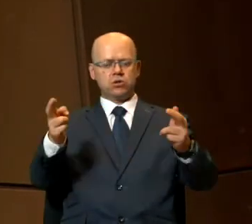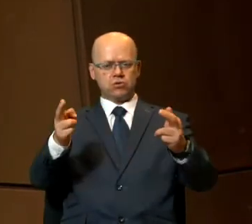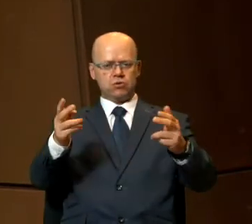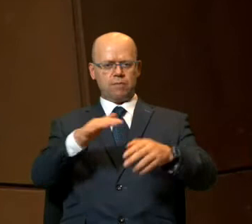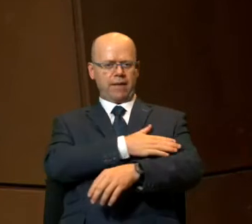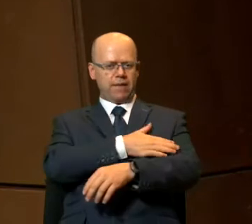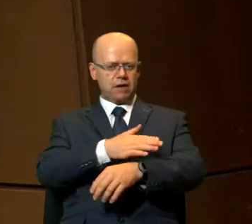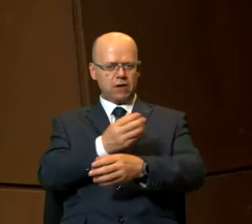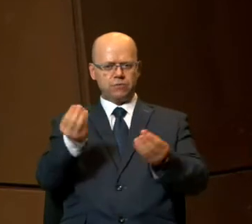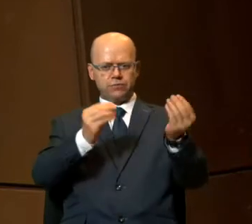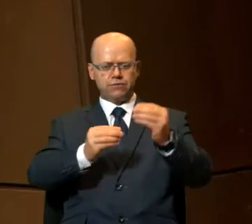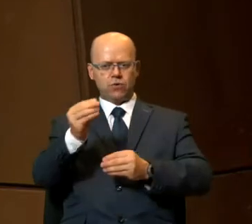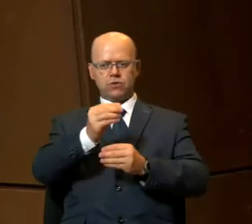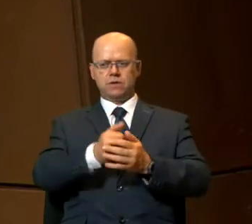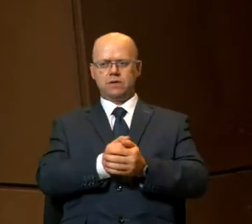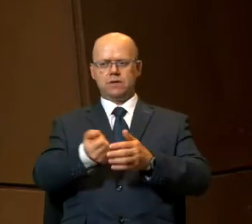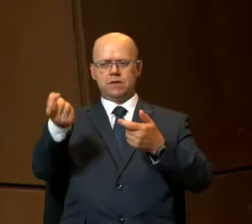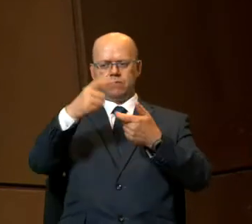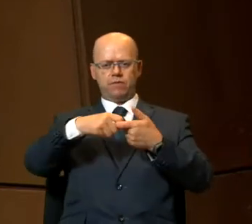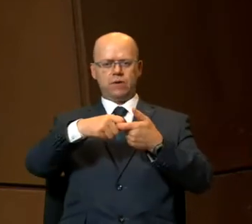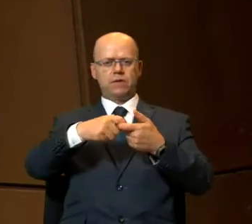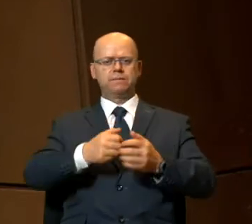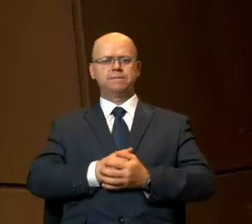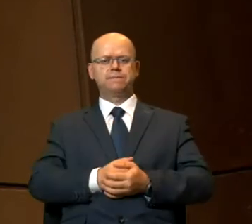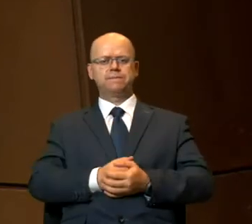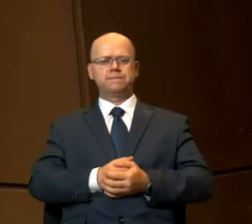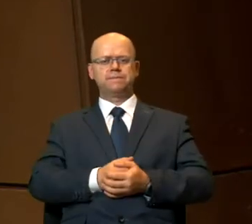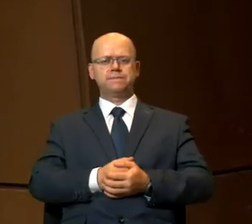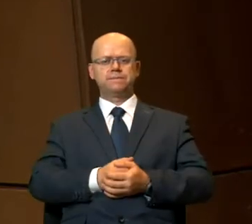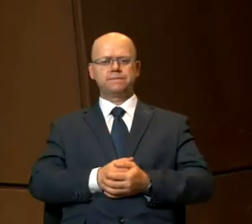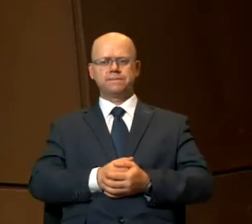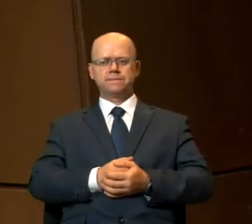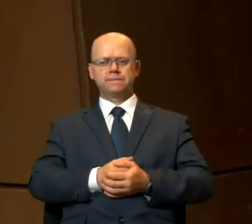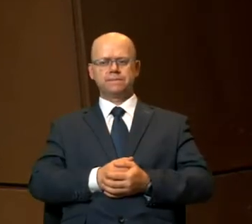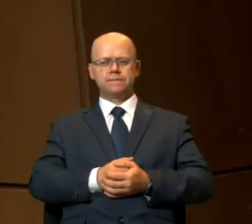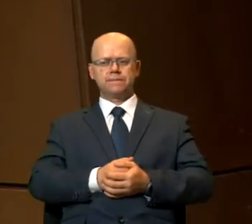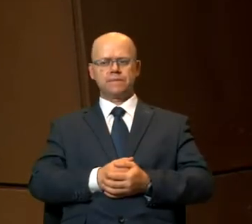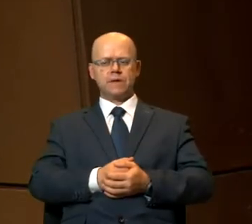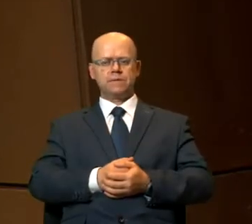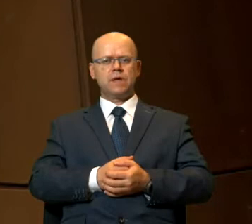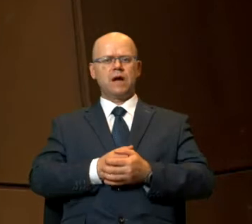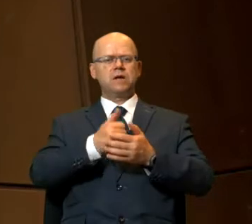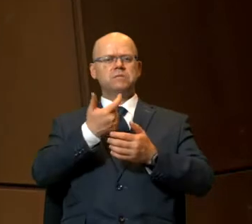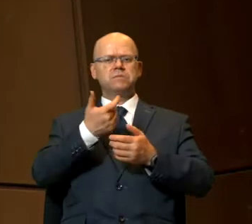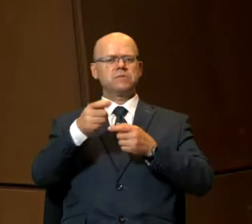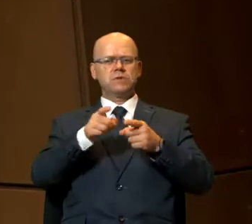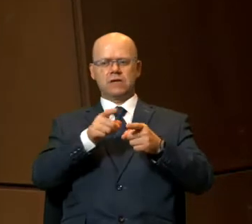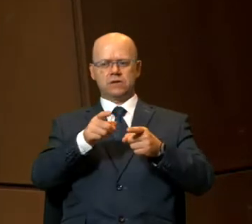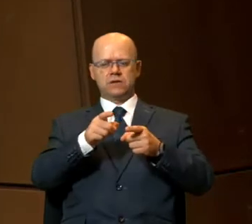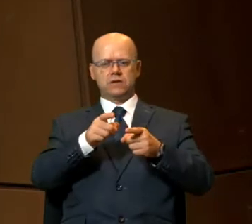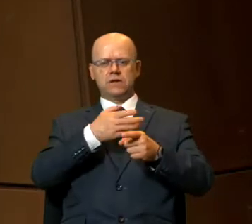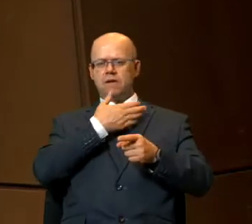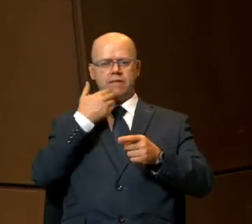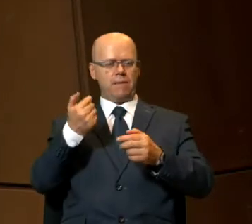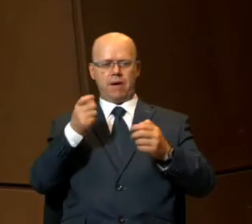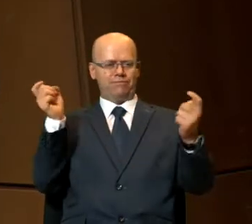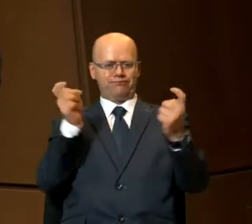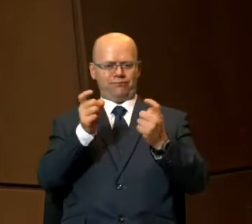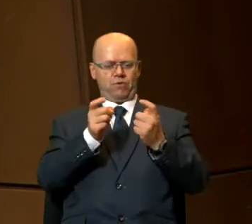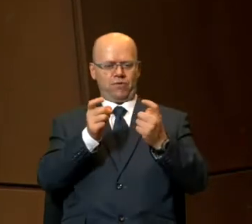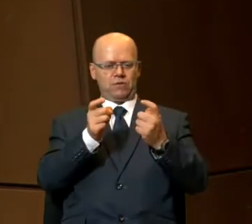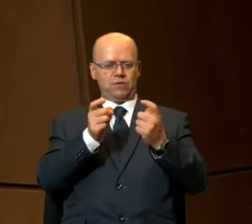Jesteśmy połączeni pewnymi więzami solidarności. I to nie oznacza, że nie ma żadnych konfliktów interesów